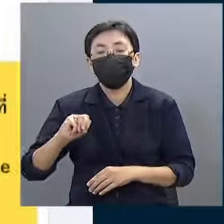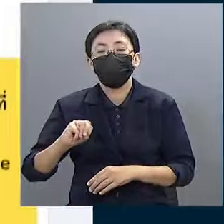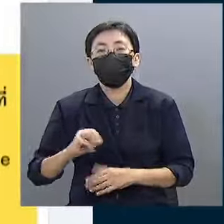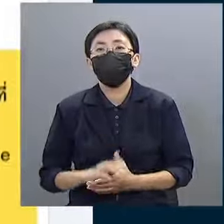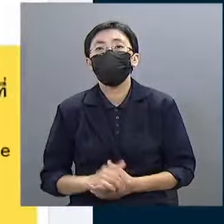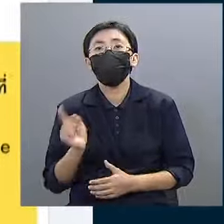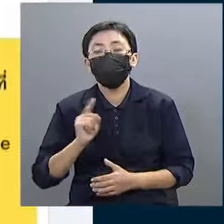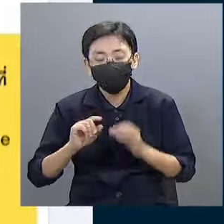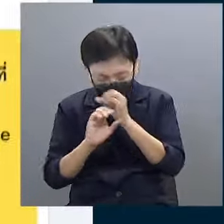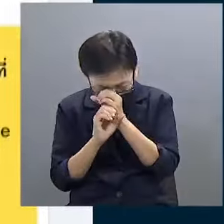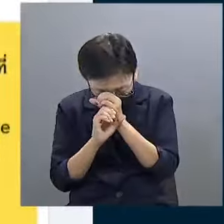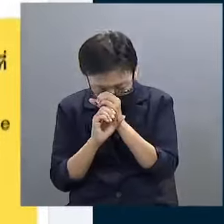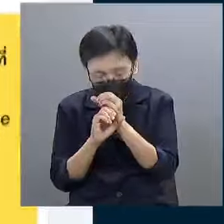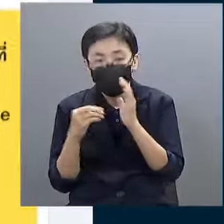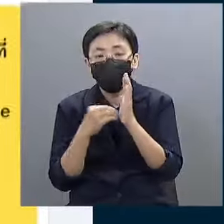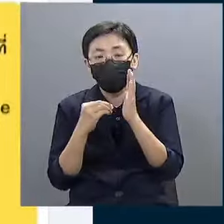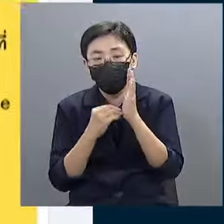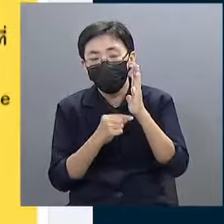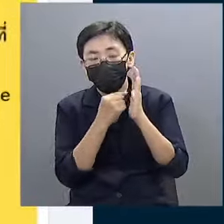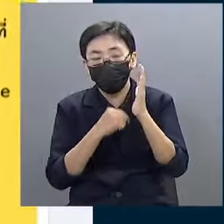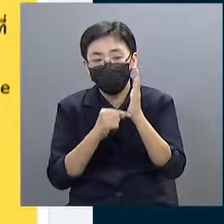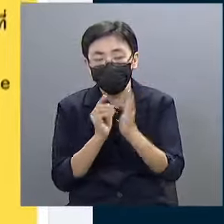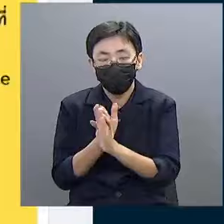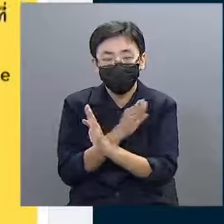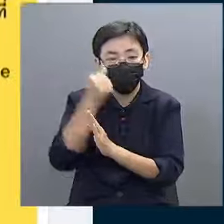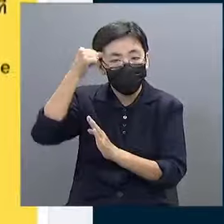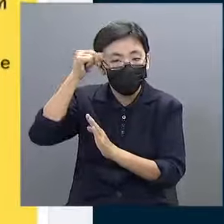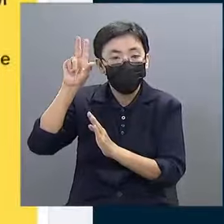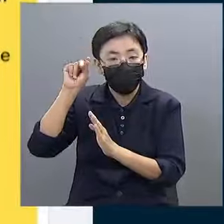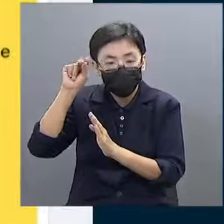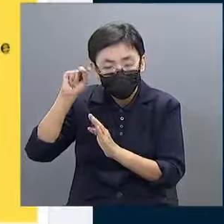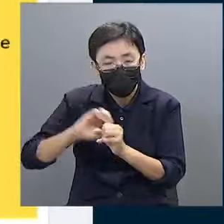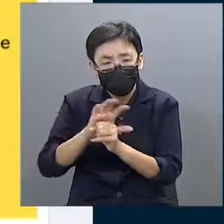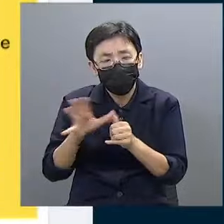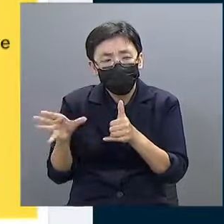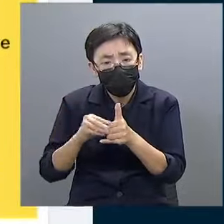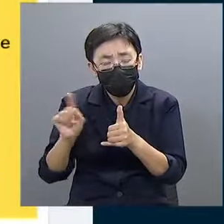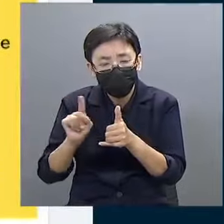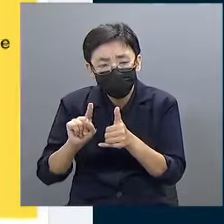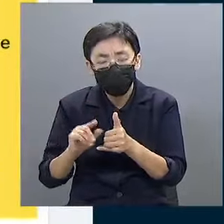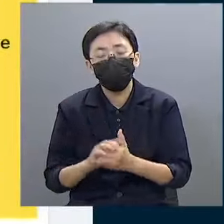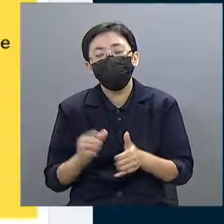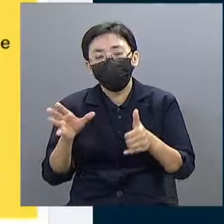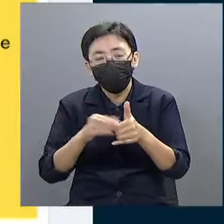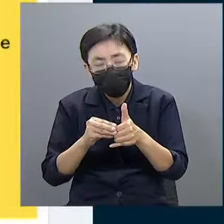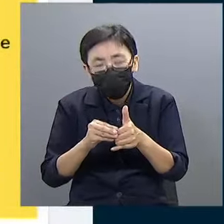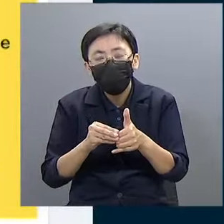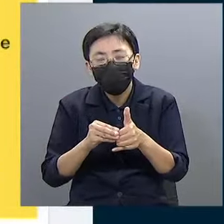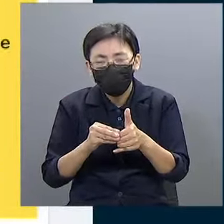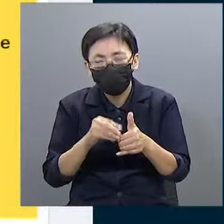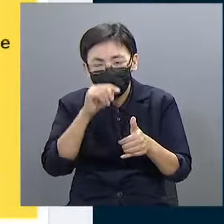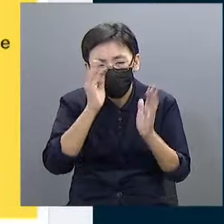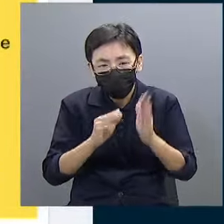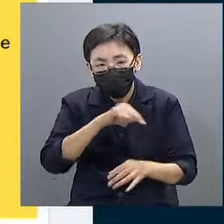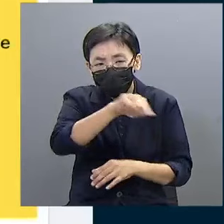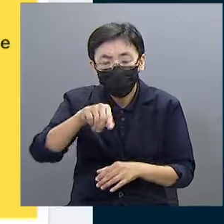ในเขตกรุงเทพปริมณฑลในช่วง 30วันนะคะมีตัวอย่าง 100ตัวอย่างมาถอดรหัสพันธุกรรมปรากฏ